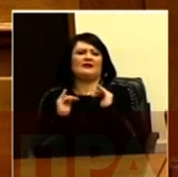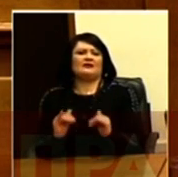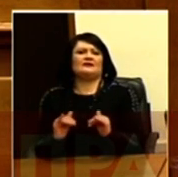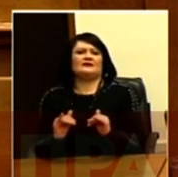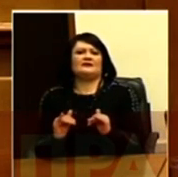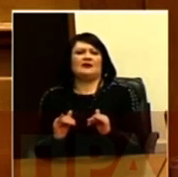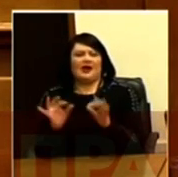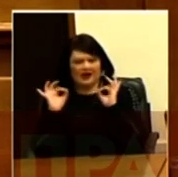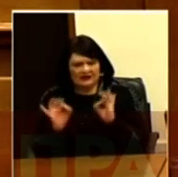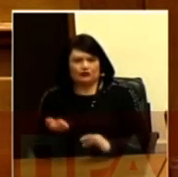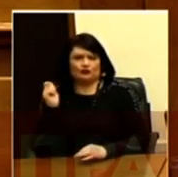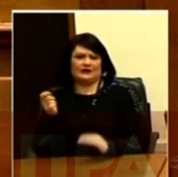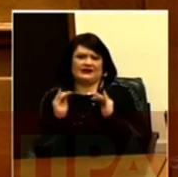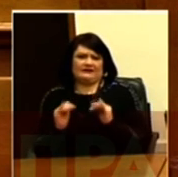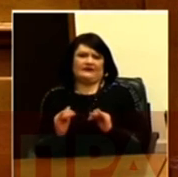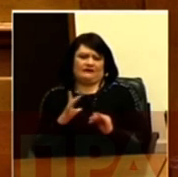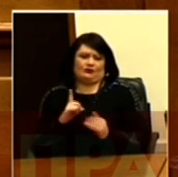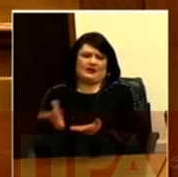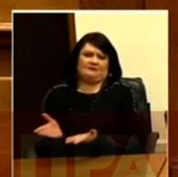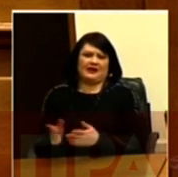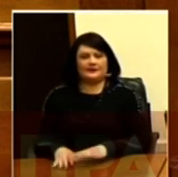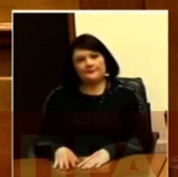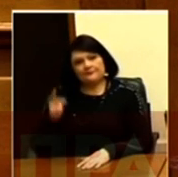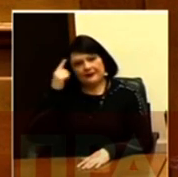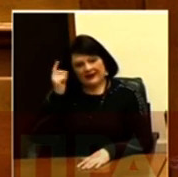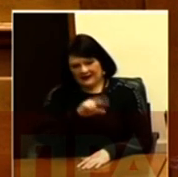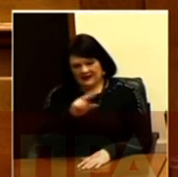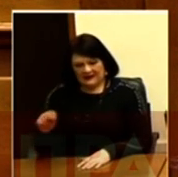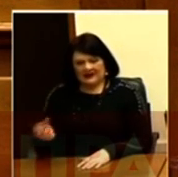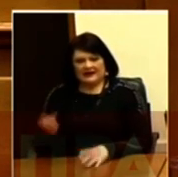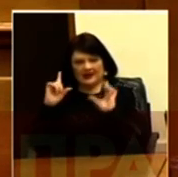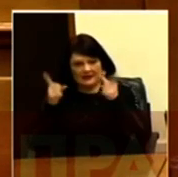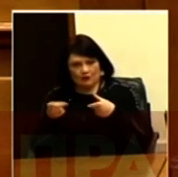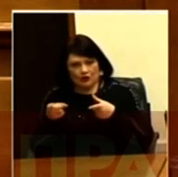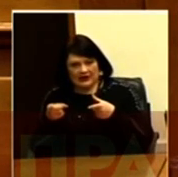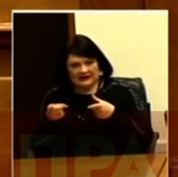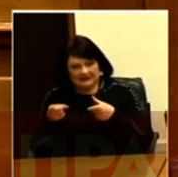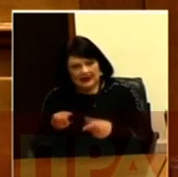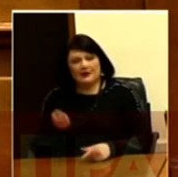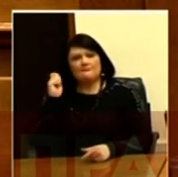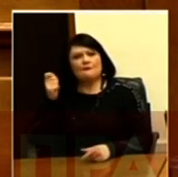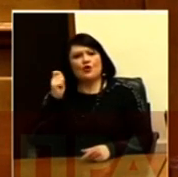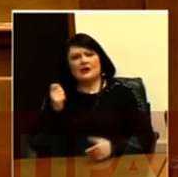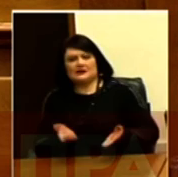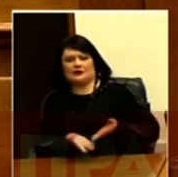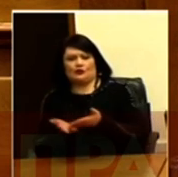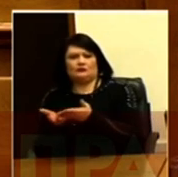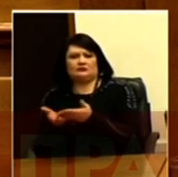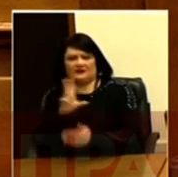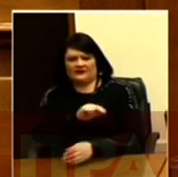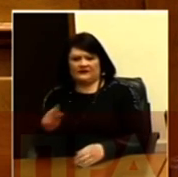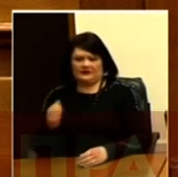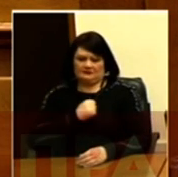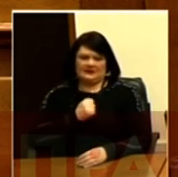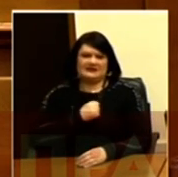της ίδιας ακριβώς πολιτικής. Η ιδεολογική ταυτότητα της Νέας Δημοκρατίας αλλά και το πολιτικό της στίγμα σε αυτόν τον τόπο